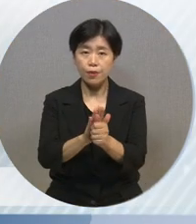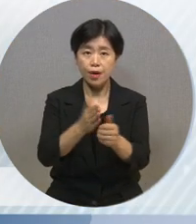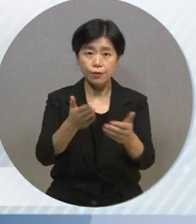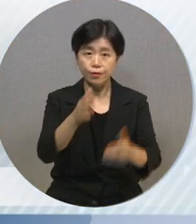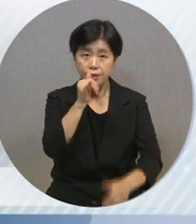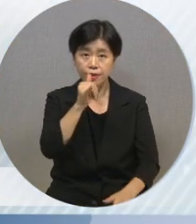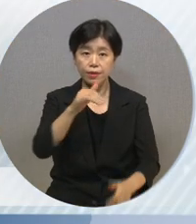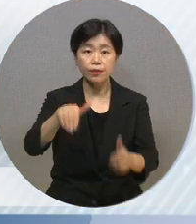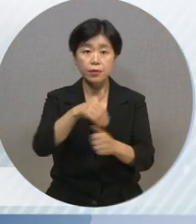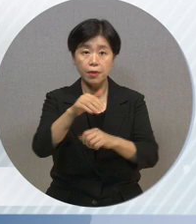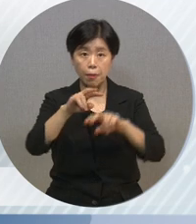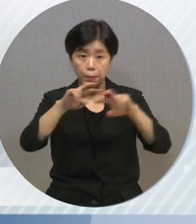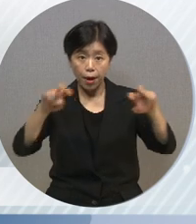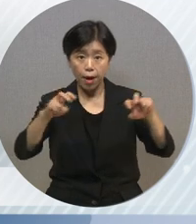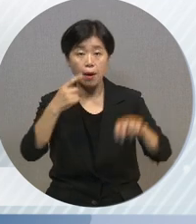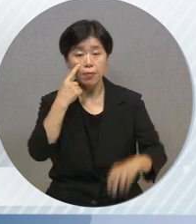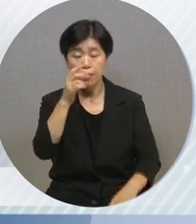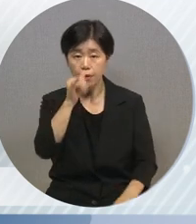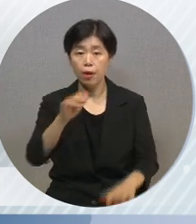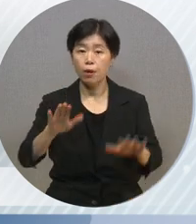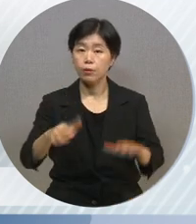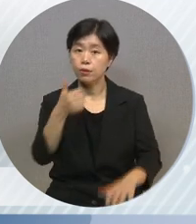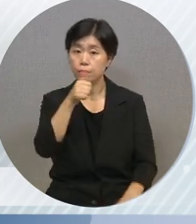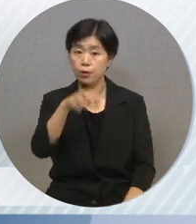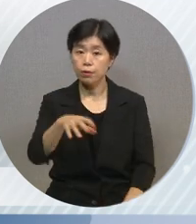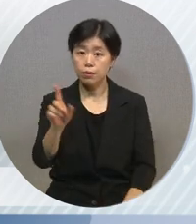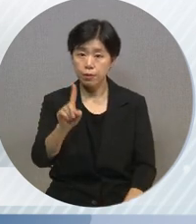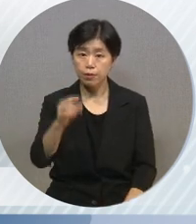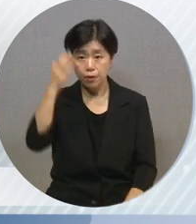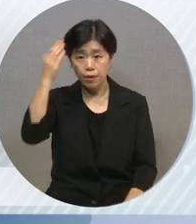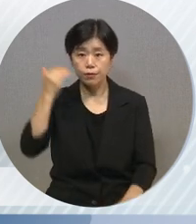시간 준비했습니다. 오늘 소개해드릴 곳은 바로